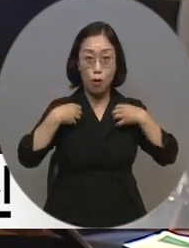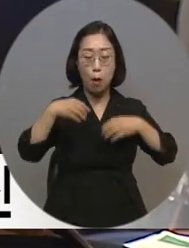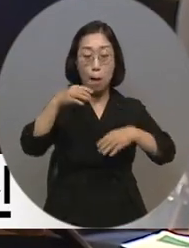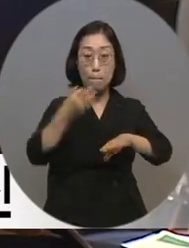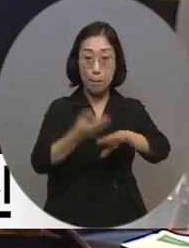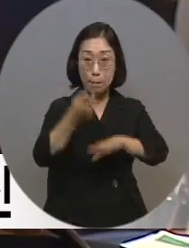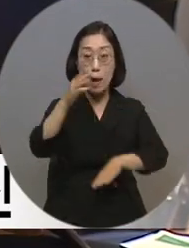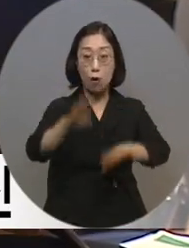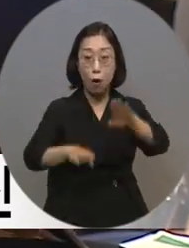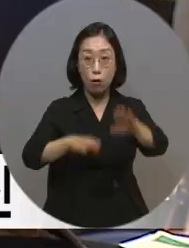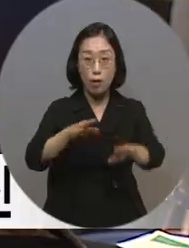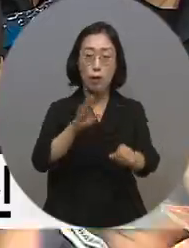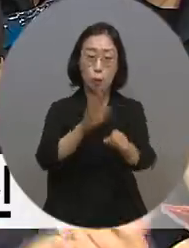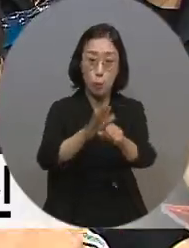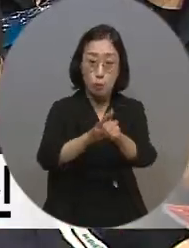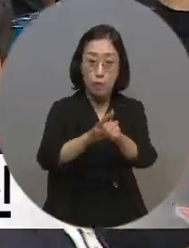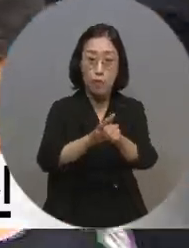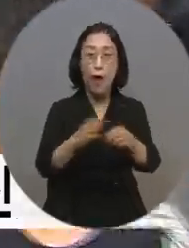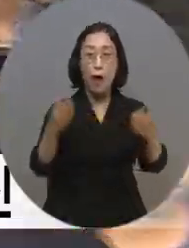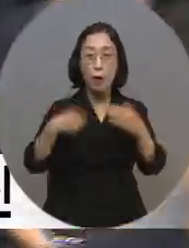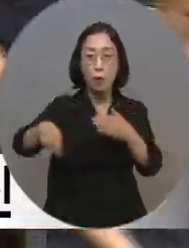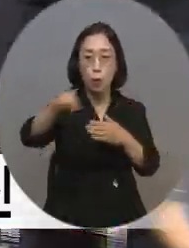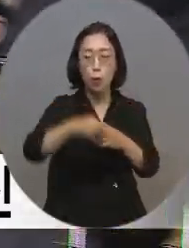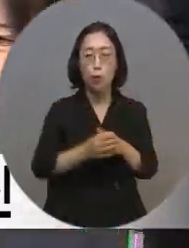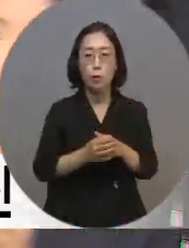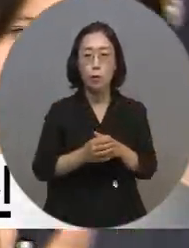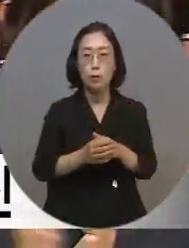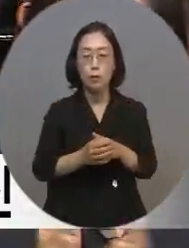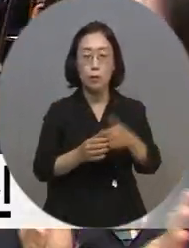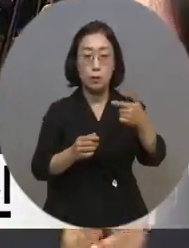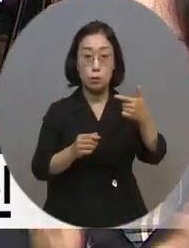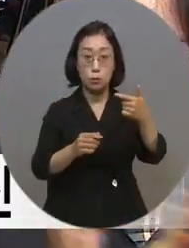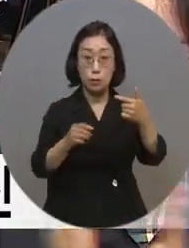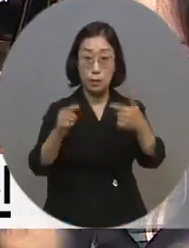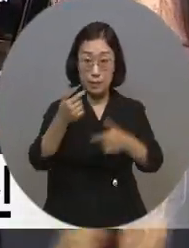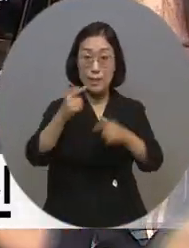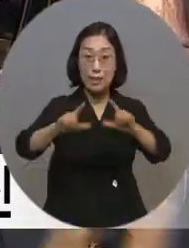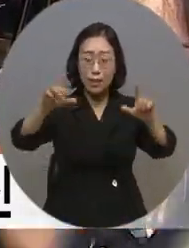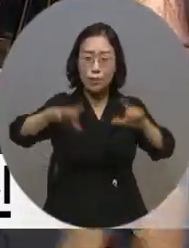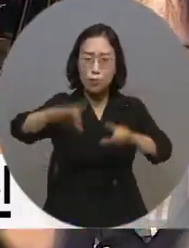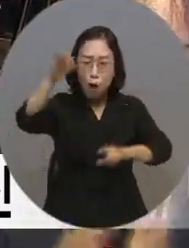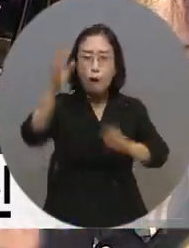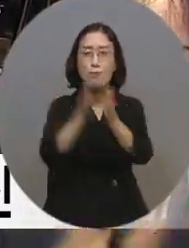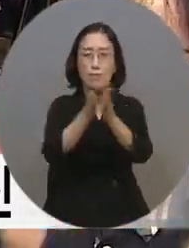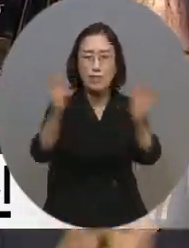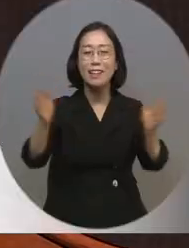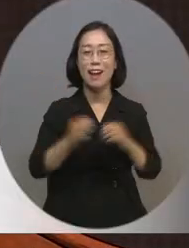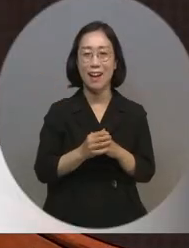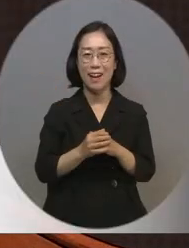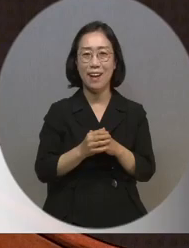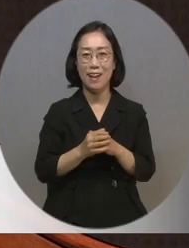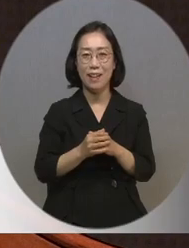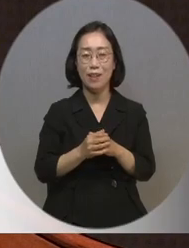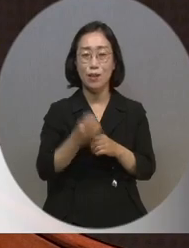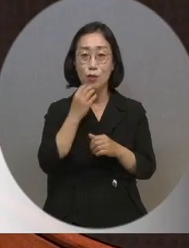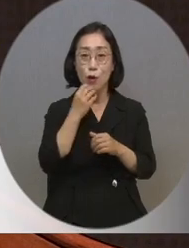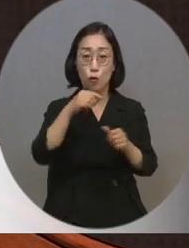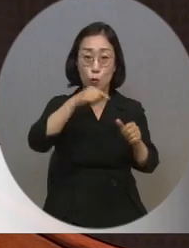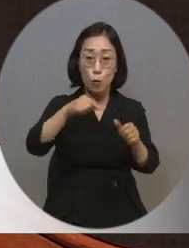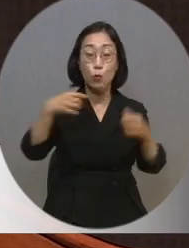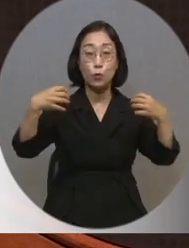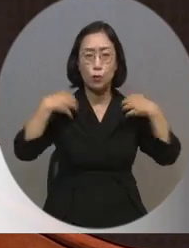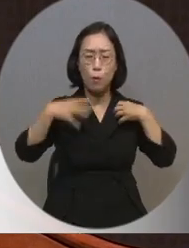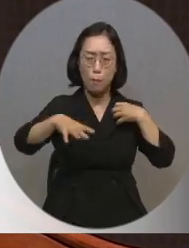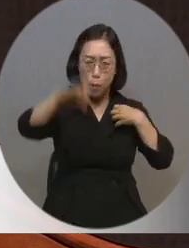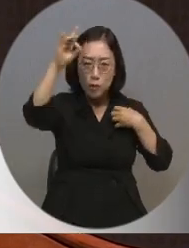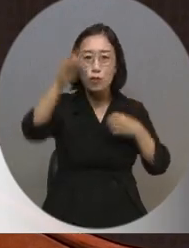걷기 시범학교 지원 사업이 지난 7일 행당중학교에서 첫 결실을 맺었습니다. 서울교육청에서 지금